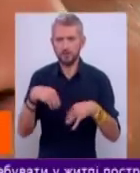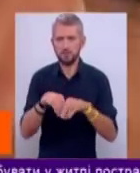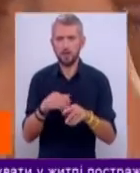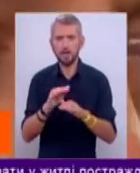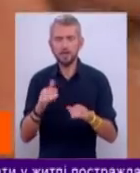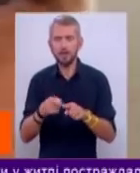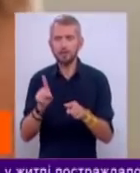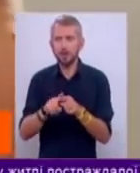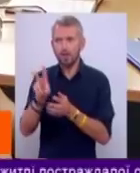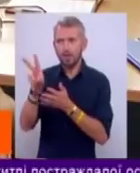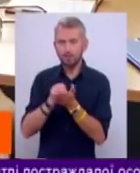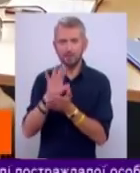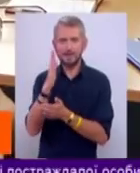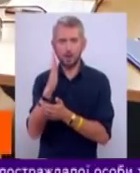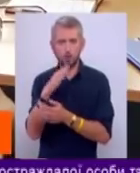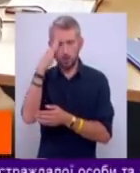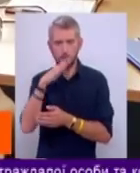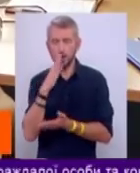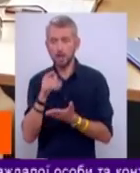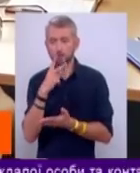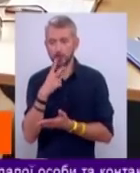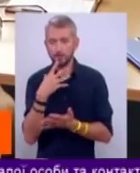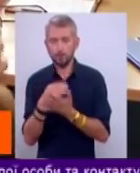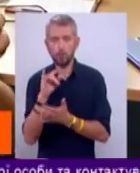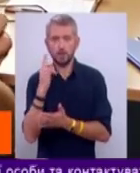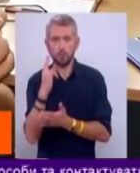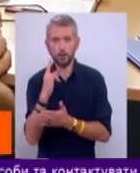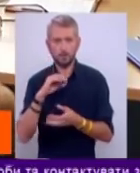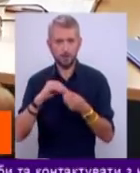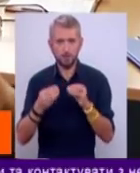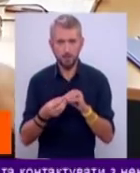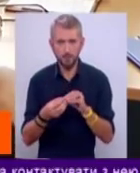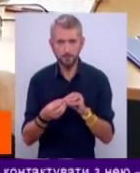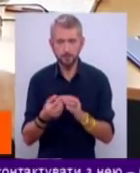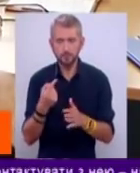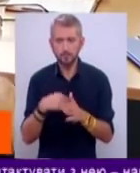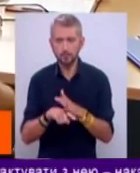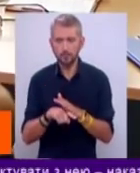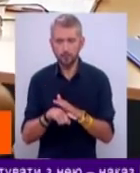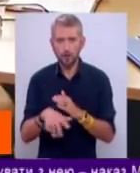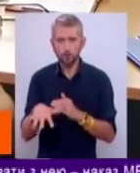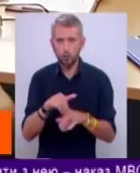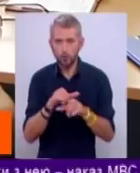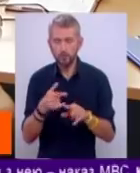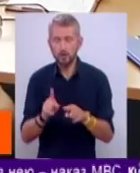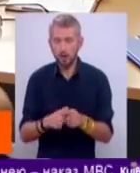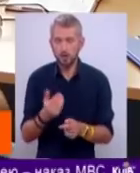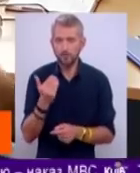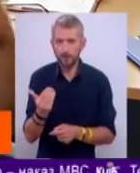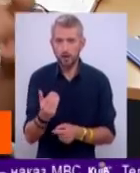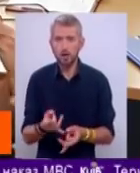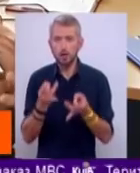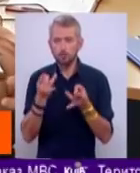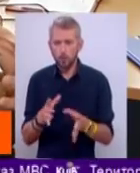это зеркала родителей. И если вы видите в своем ребенке проблемы, то есть зону развития, это вы,